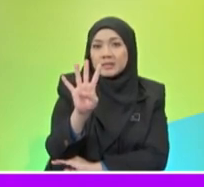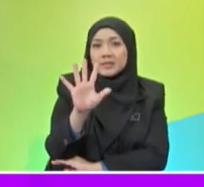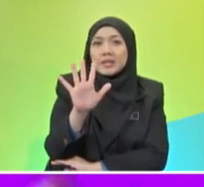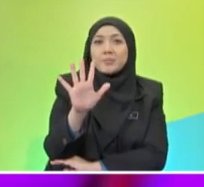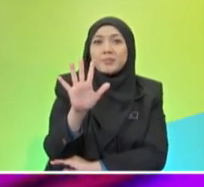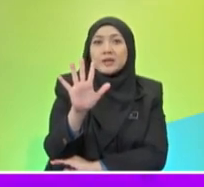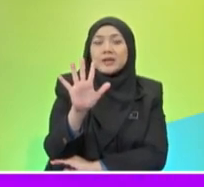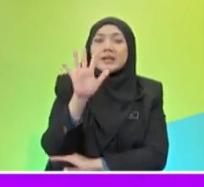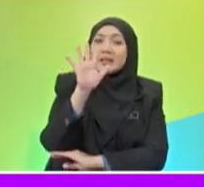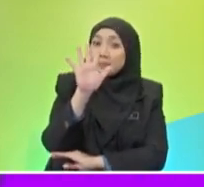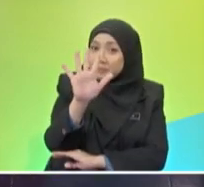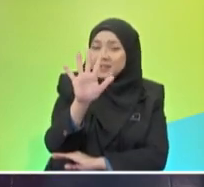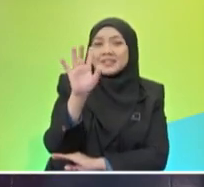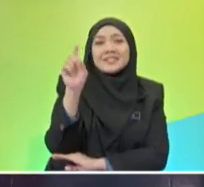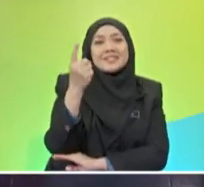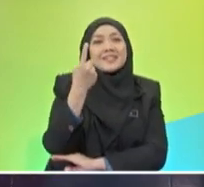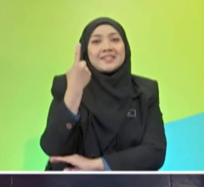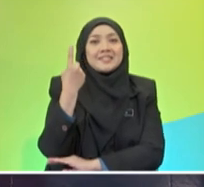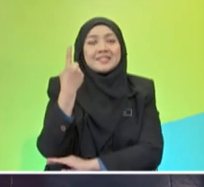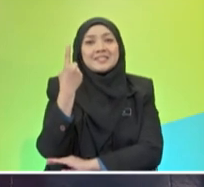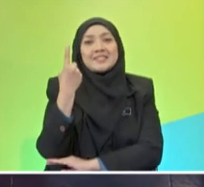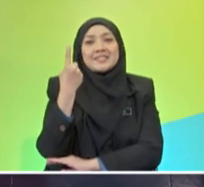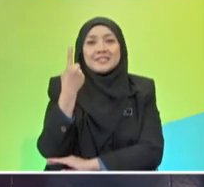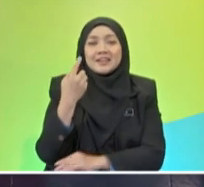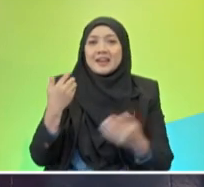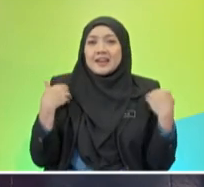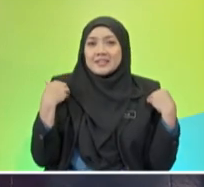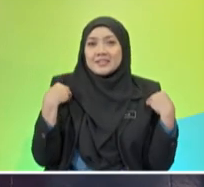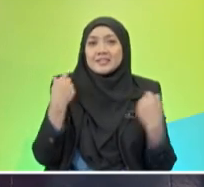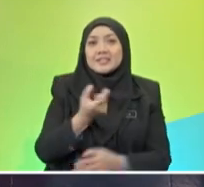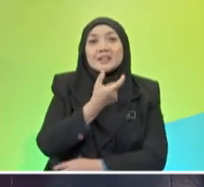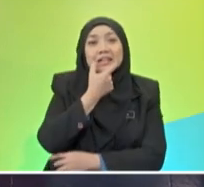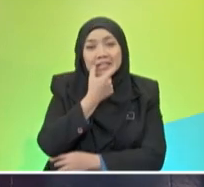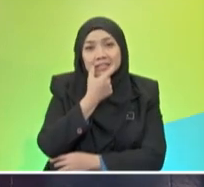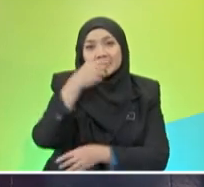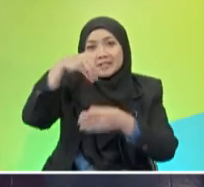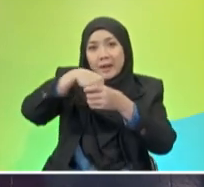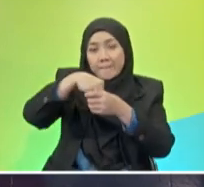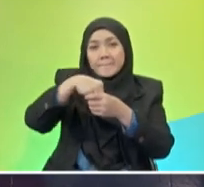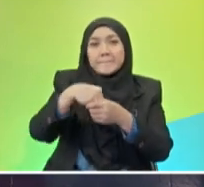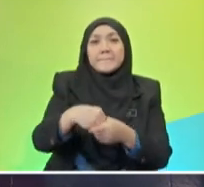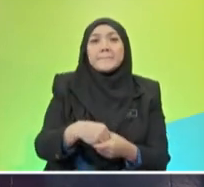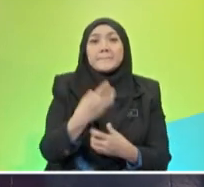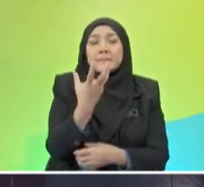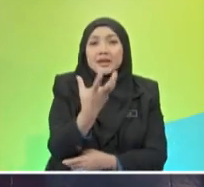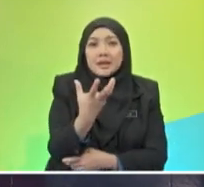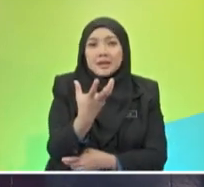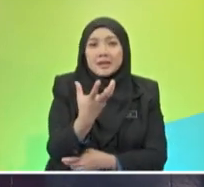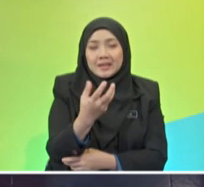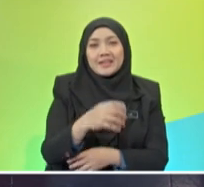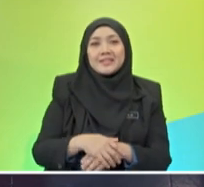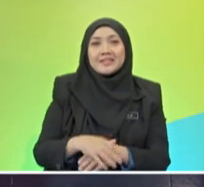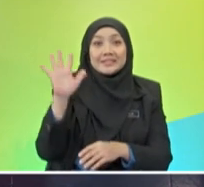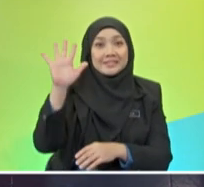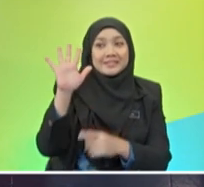lima. High five semua. Ya, ada lima. Angkat tangan sebelah. Lima lah ni.